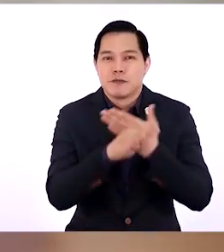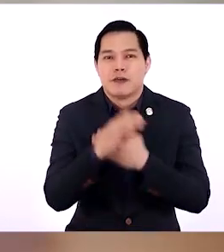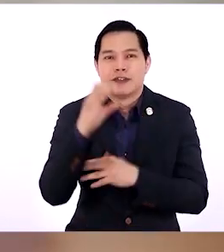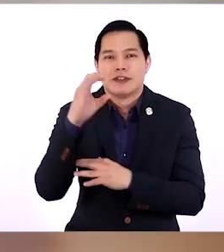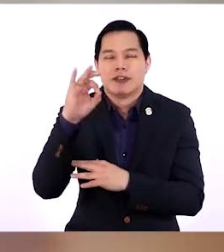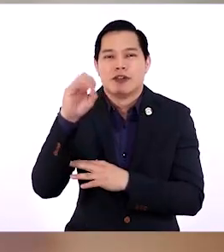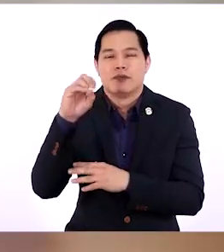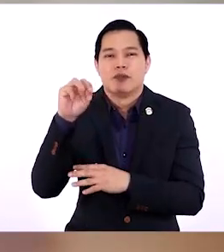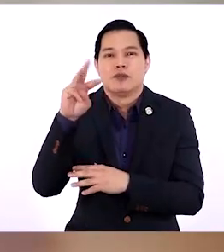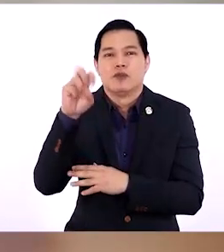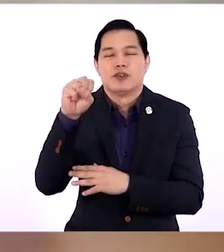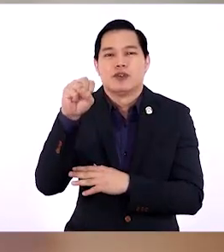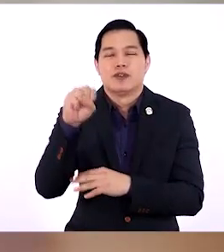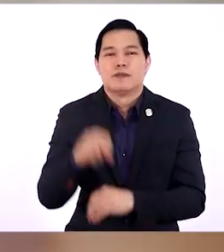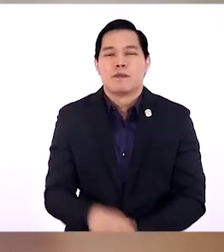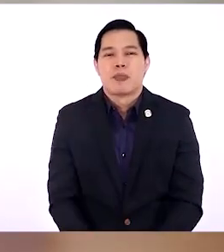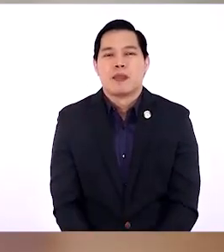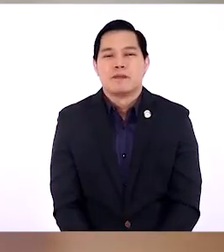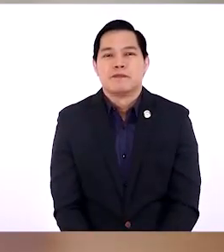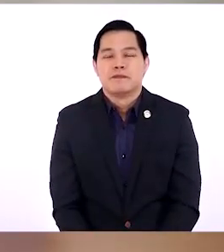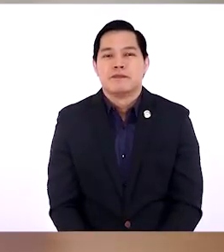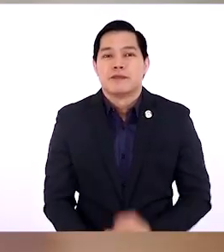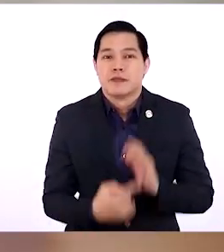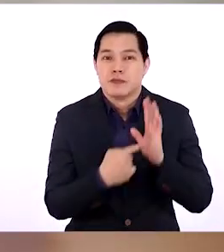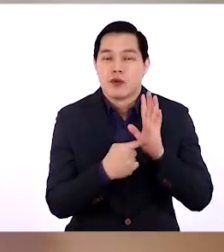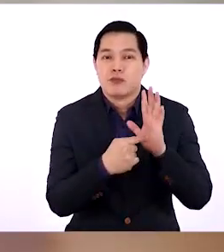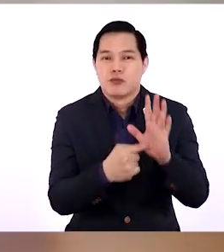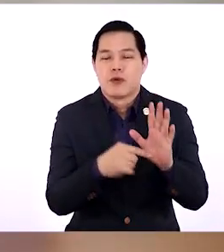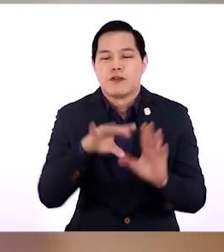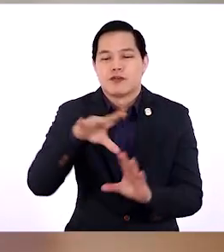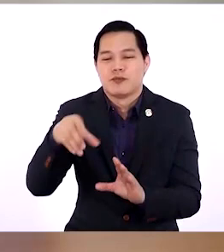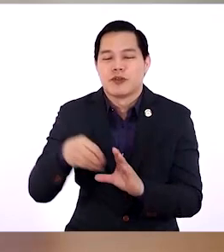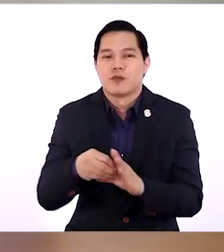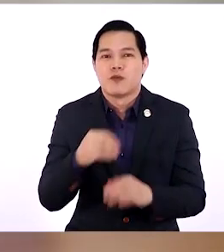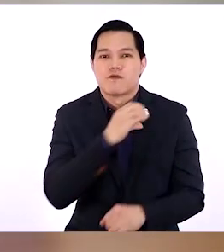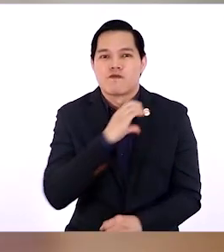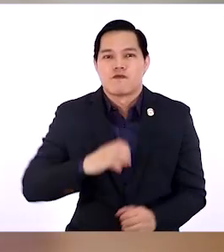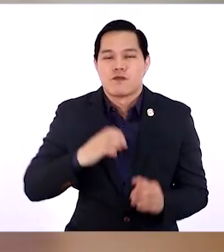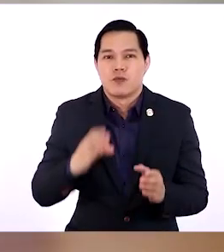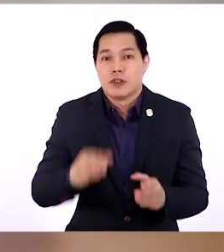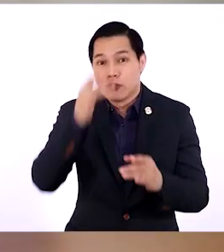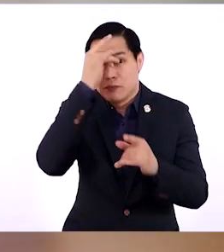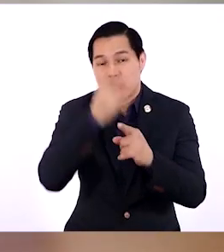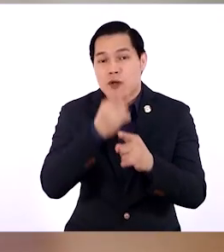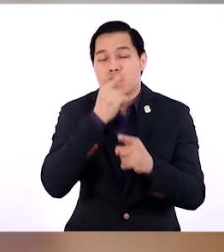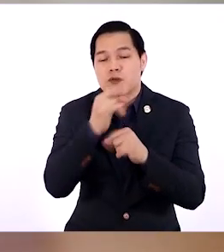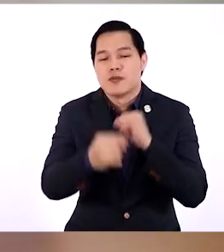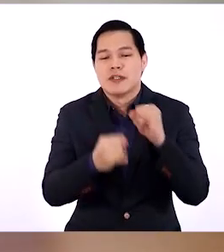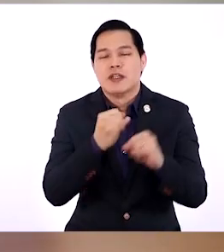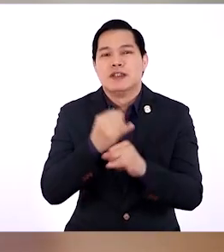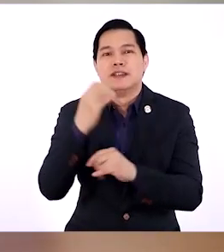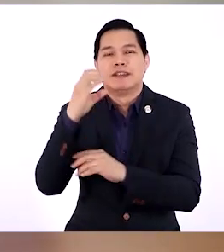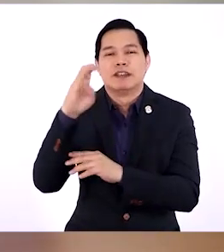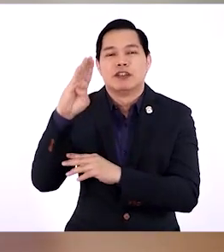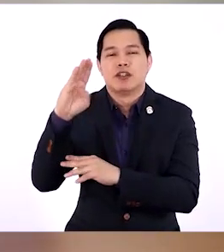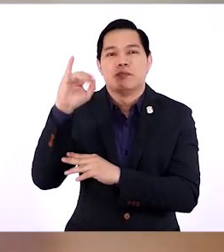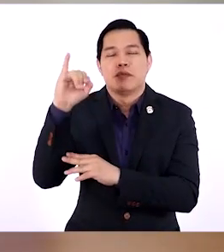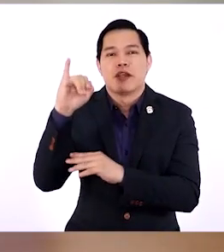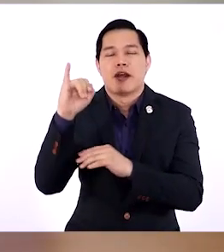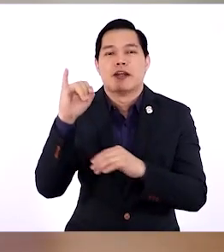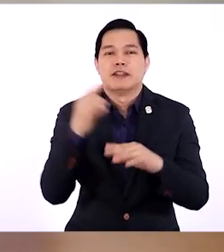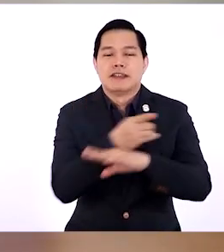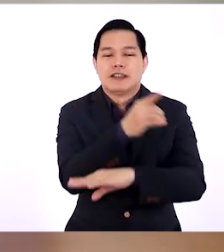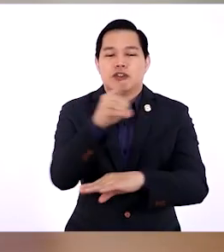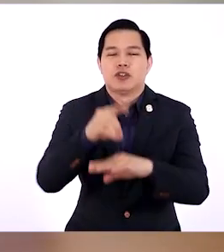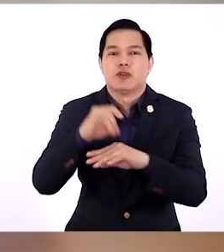Nagbabalik po ang CFO News. Ipinakita ng mga kabilang sa Christian Brotherhood International o CBI sa distrito